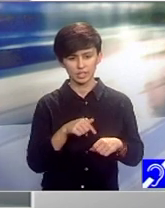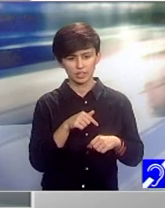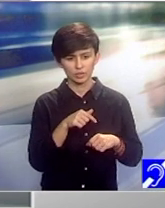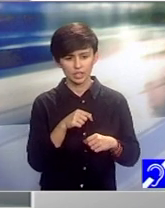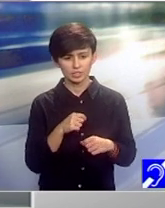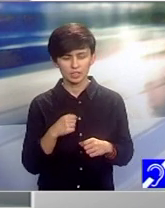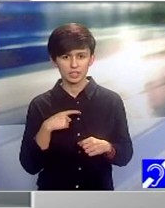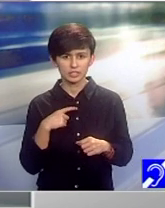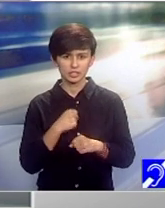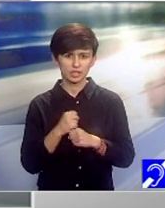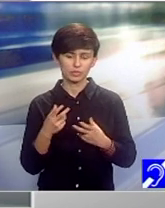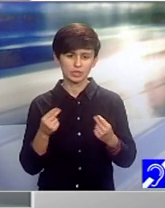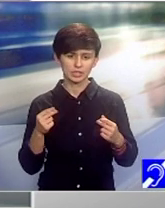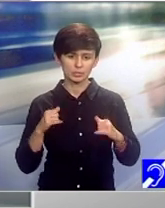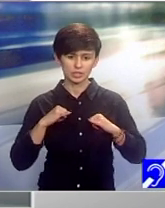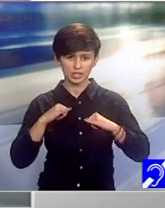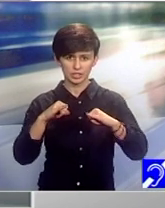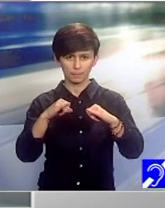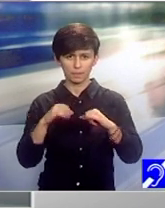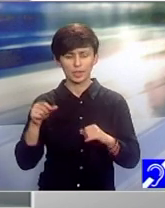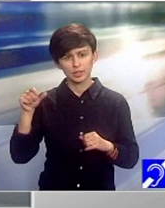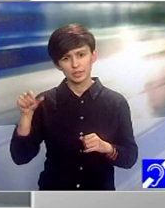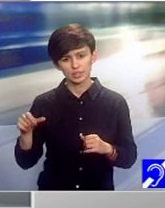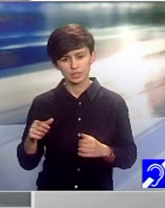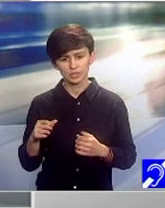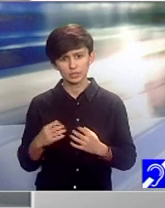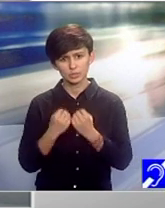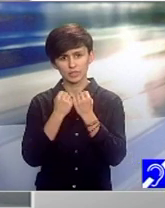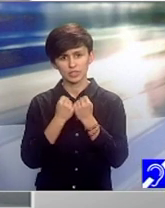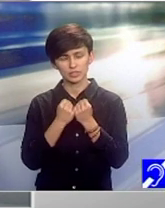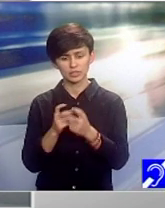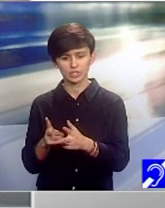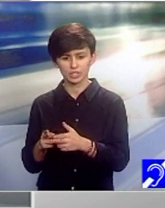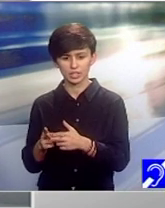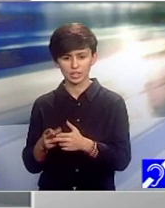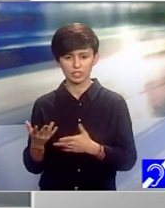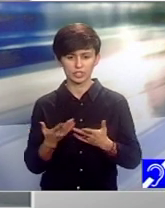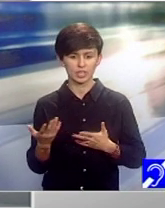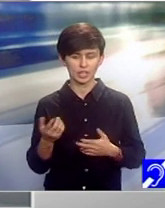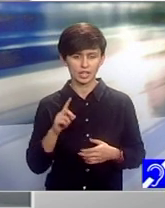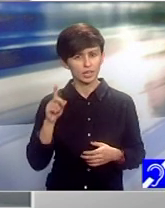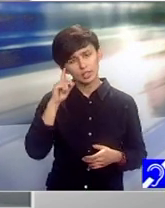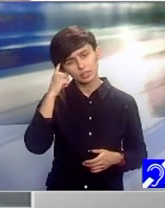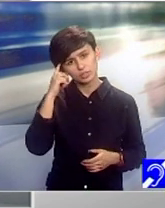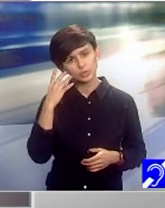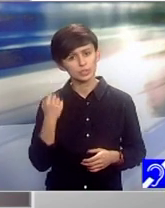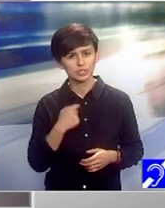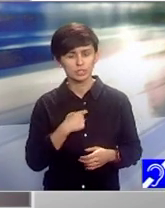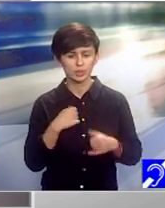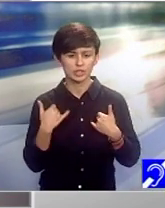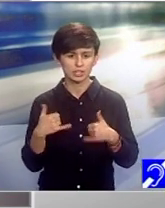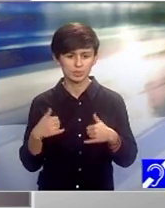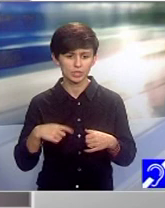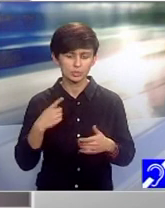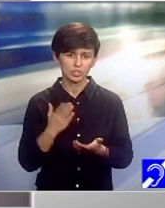altfel, sunt foarte mulți temerari sau supraviețuitori de cancer care nu știu despre efectele pe termen lung sau ce se poate întâmpla după ce termin